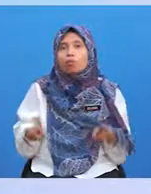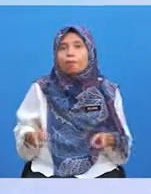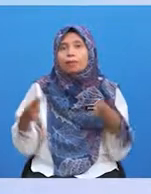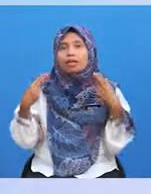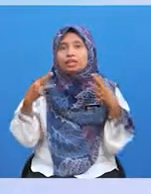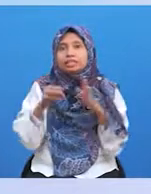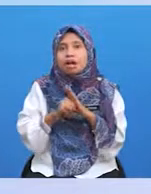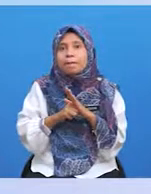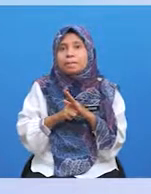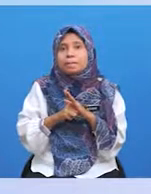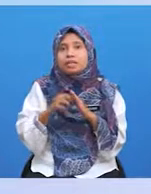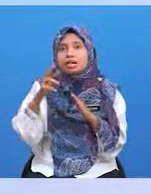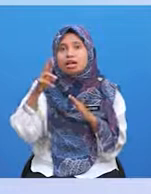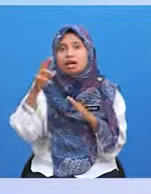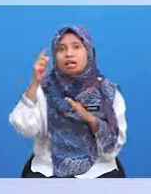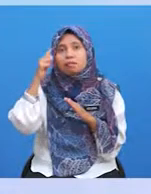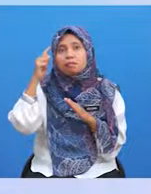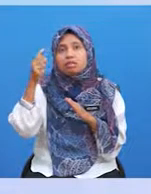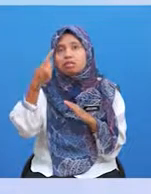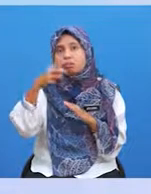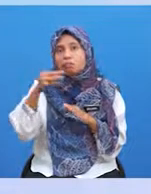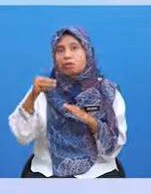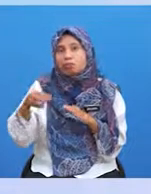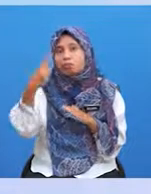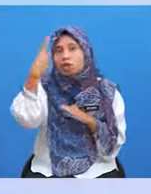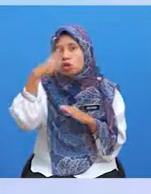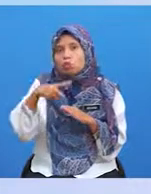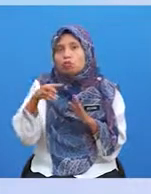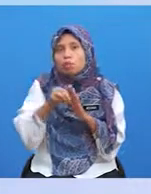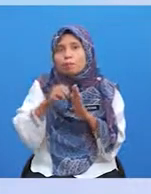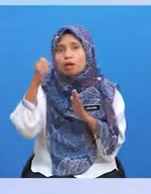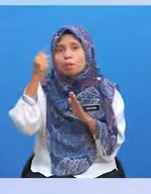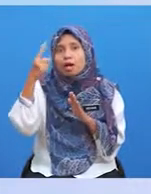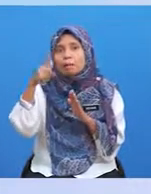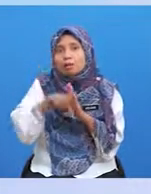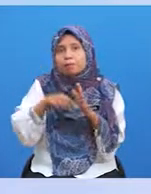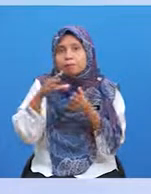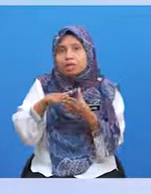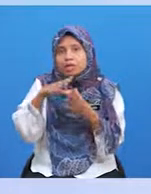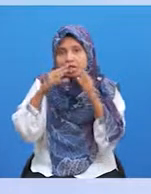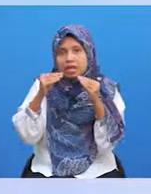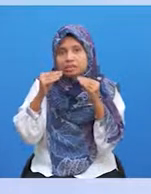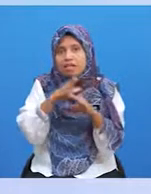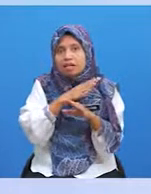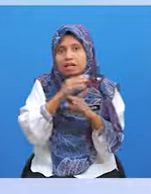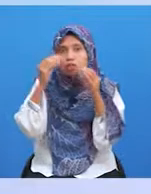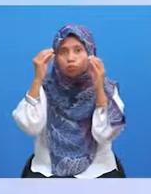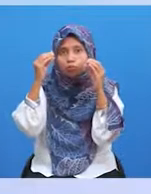berupaya merangsang minda murid-murid untuk memahami pengajaran